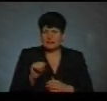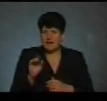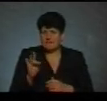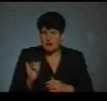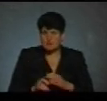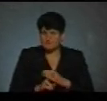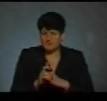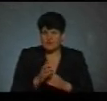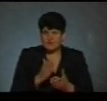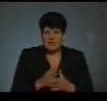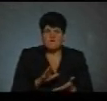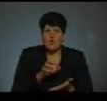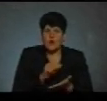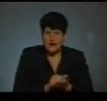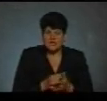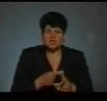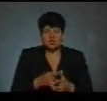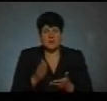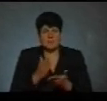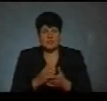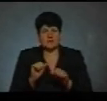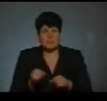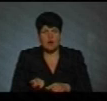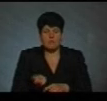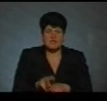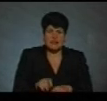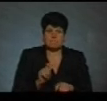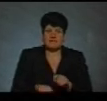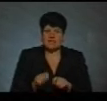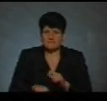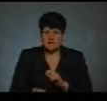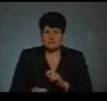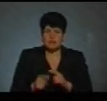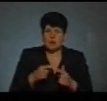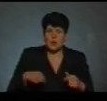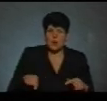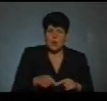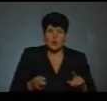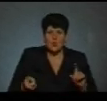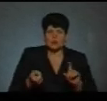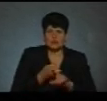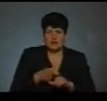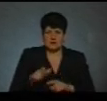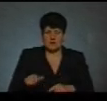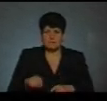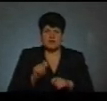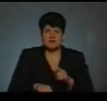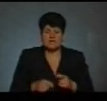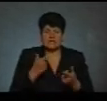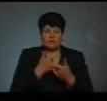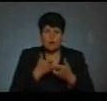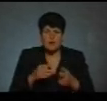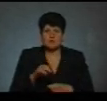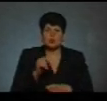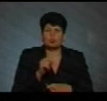перебуває в оренді, так чи маєте ви право зайти, перевірити коло контактних осіб, перевірити інформацію про те,